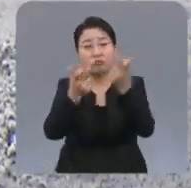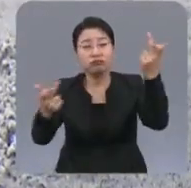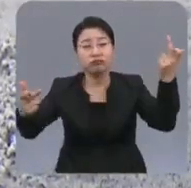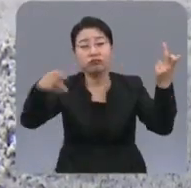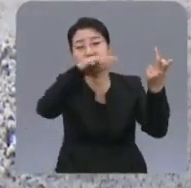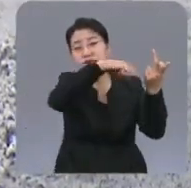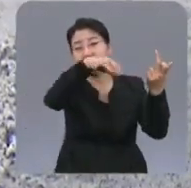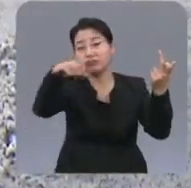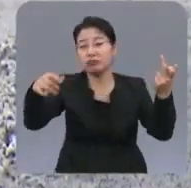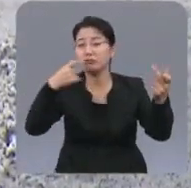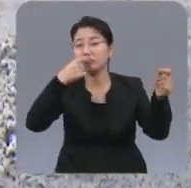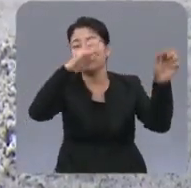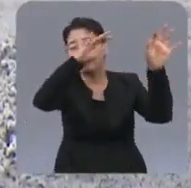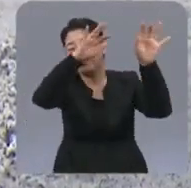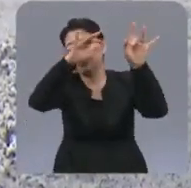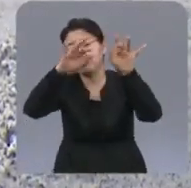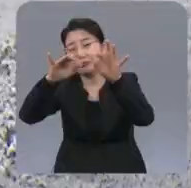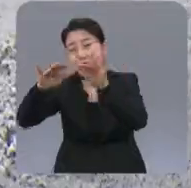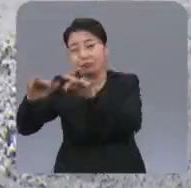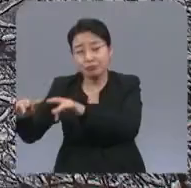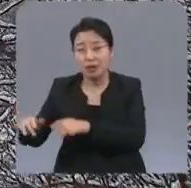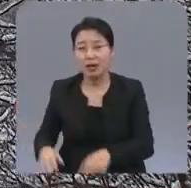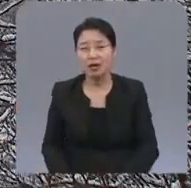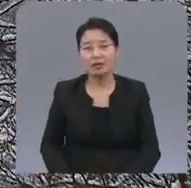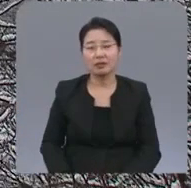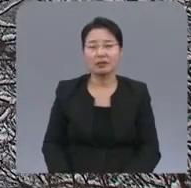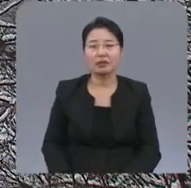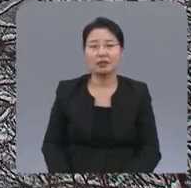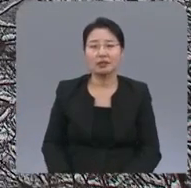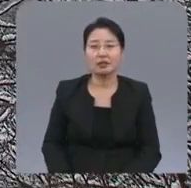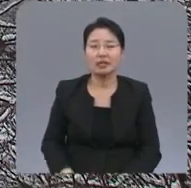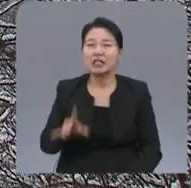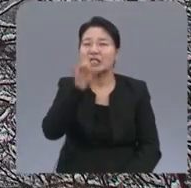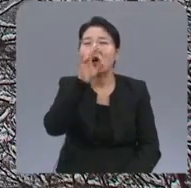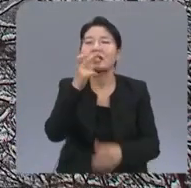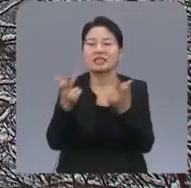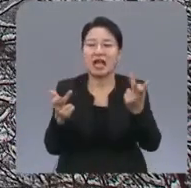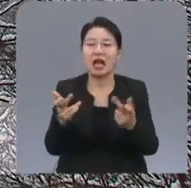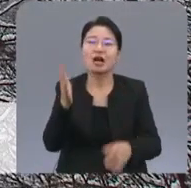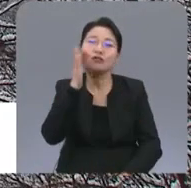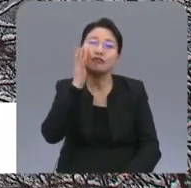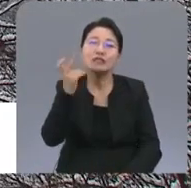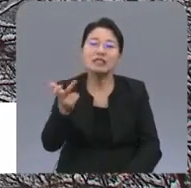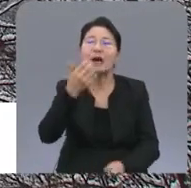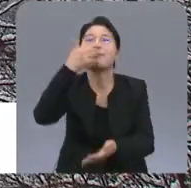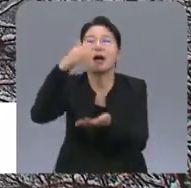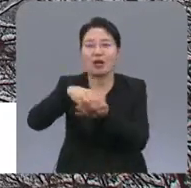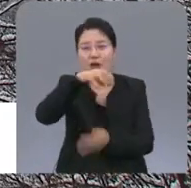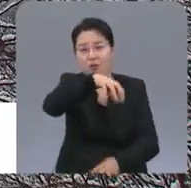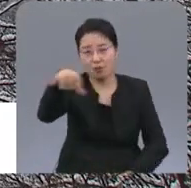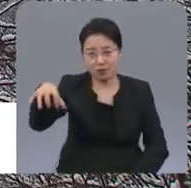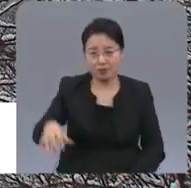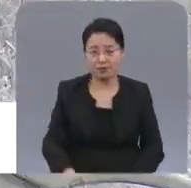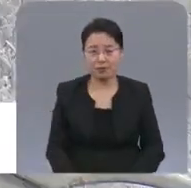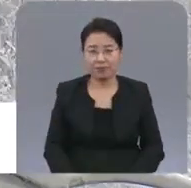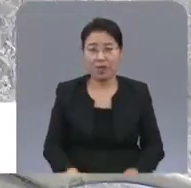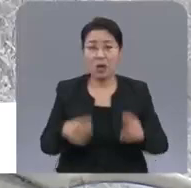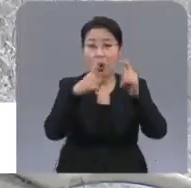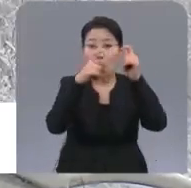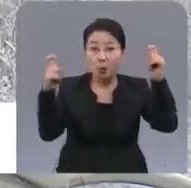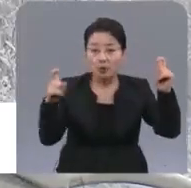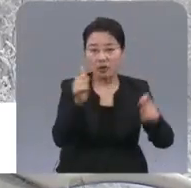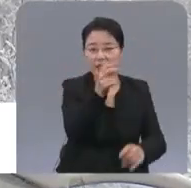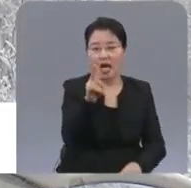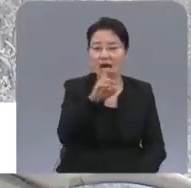cạnh phía dưới được khoác Tấm Áo Choàng Tuyết dãy núi Bạch đu đã biến thành xứ sợ tuyết trắng chỉ sau một ngày như đỉnh hang nô nằm trên